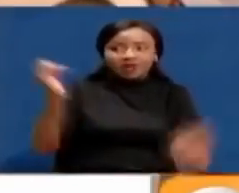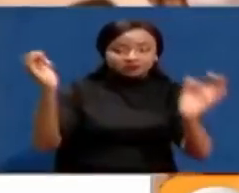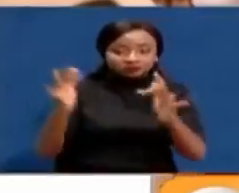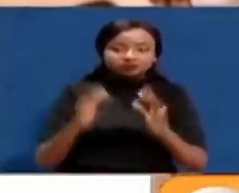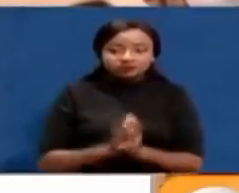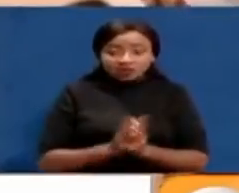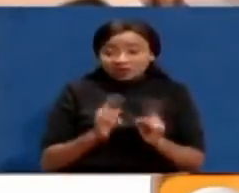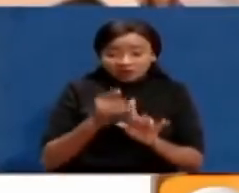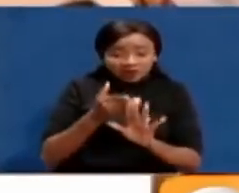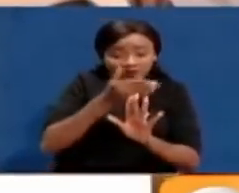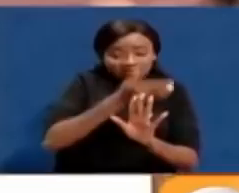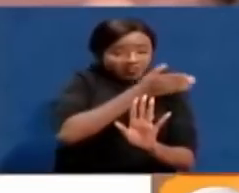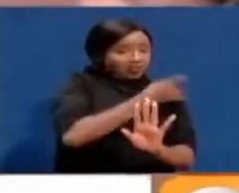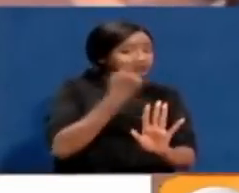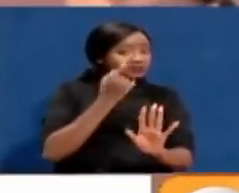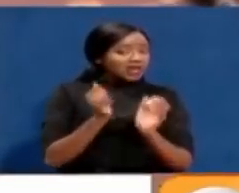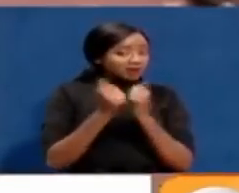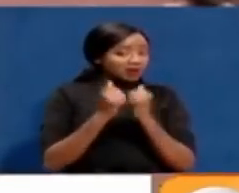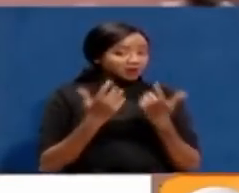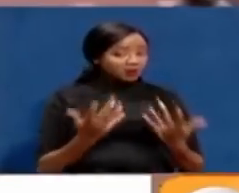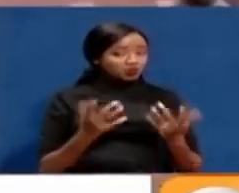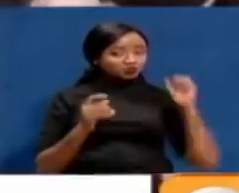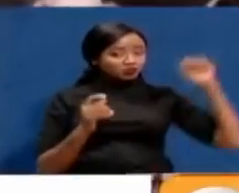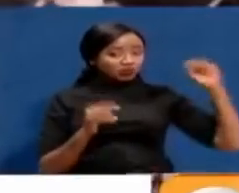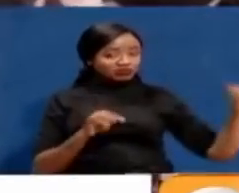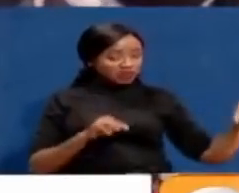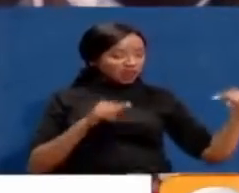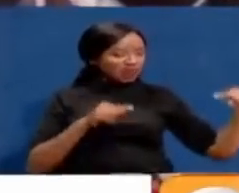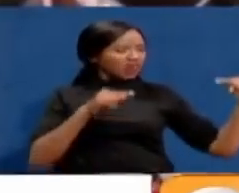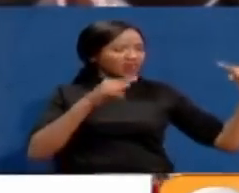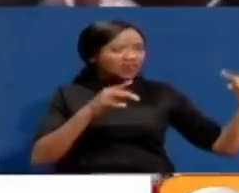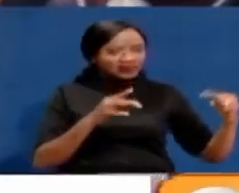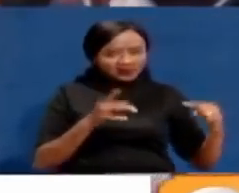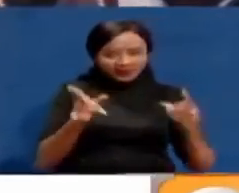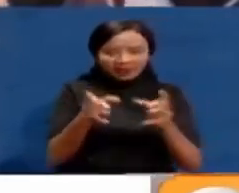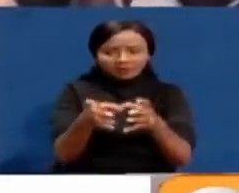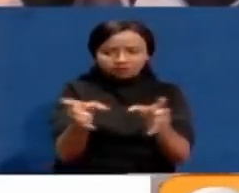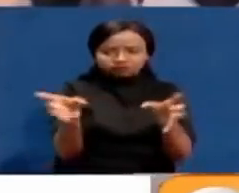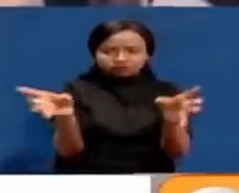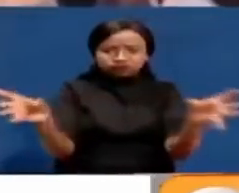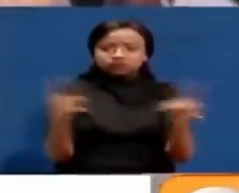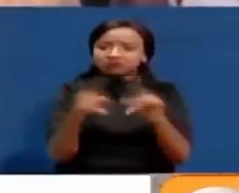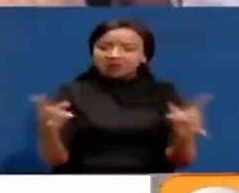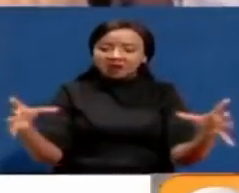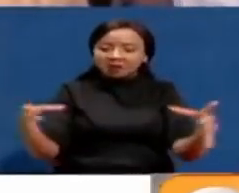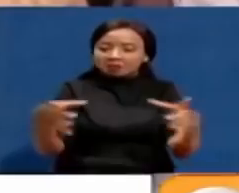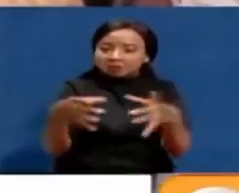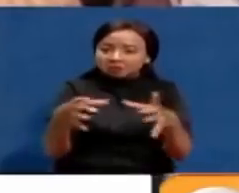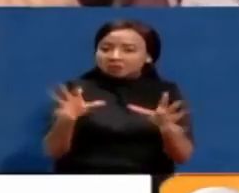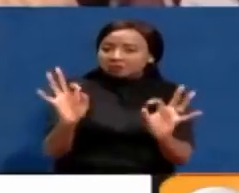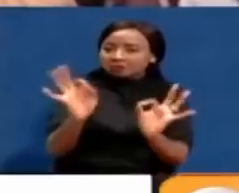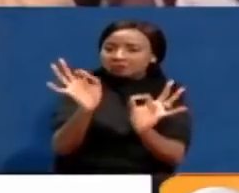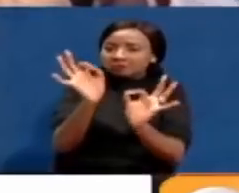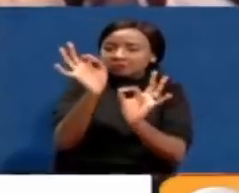moja, licha ya matukio ya hivi majuzi ya kisiasa yaliyoonekana kuzidisha utengano kati yao. And European